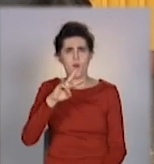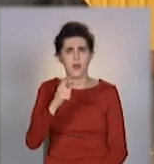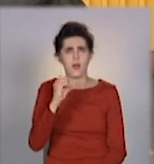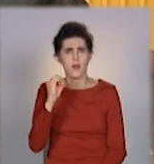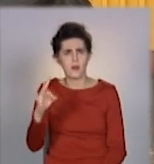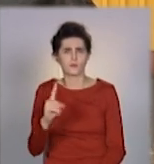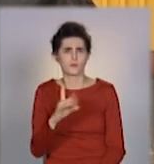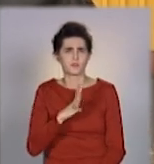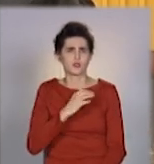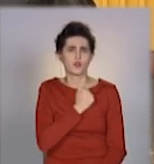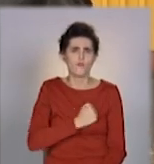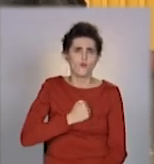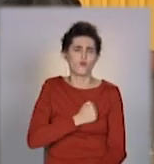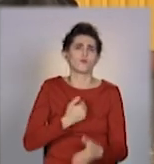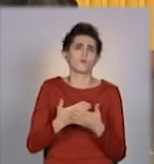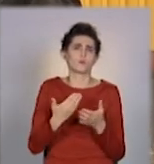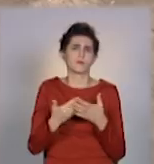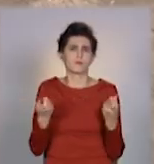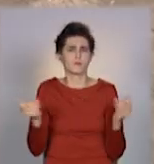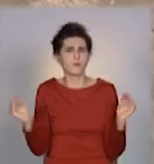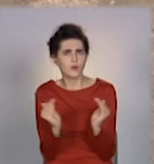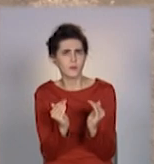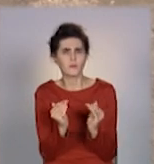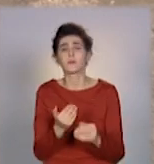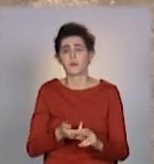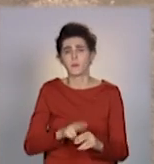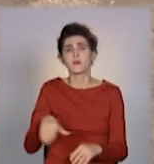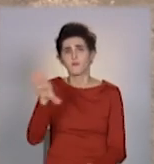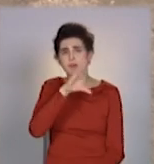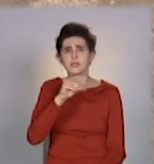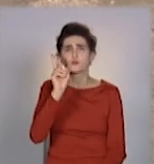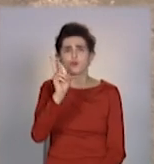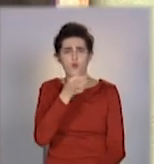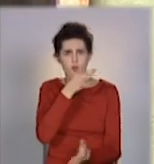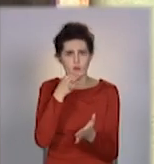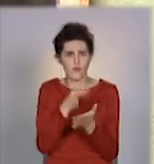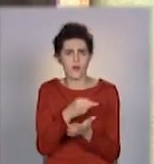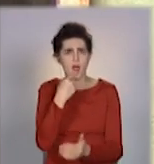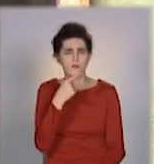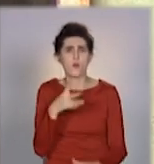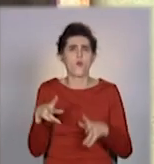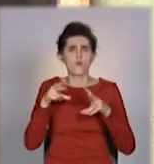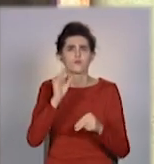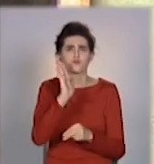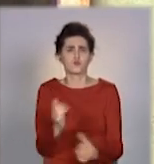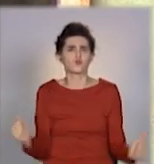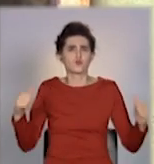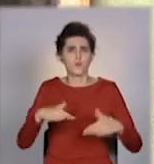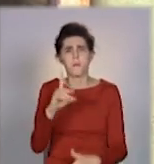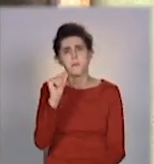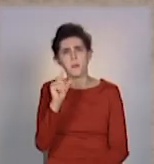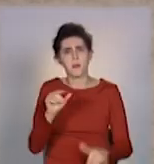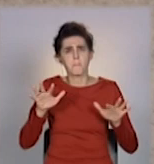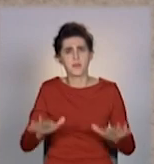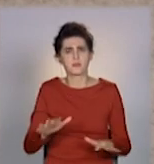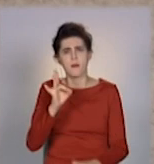як можна менше отримали різних стресів. Чиновники та зоозахисники пообіцяли зібратися на нараду у понеділок.